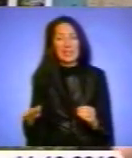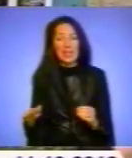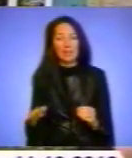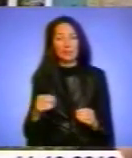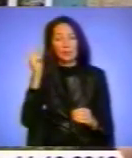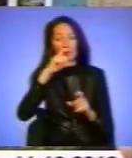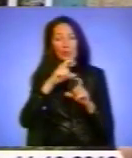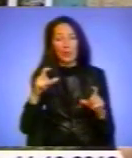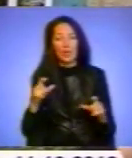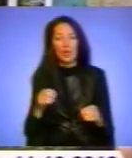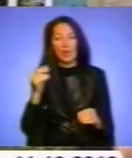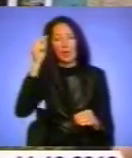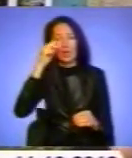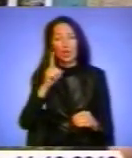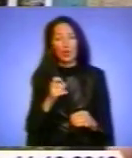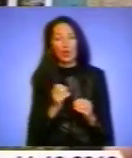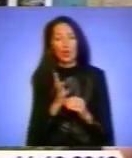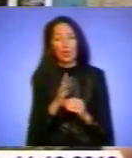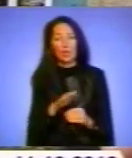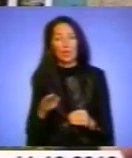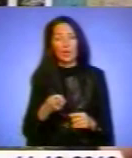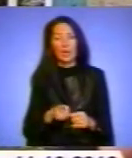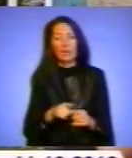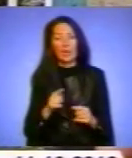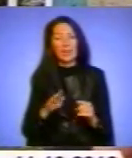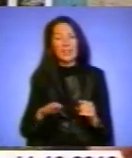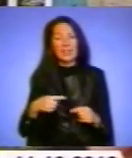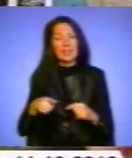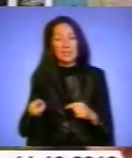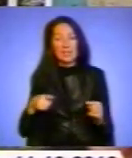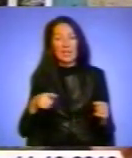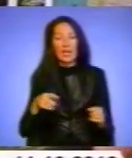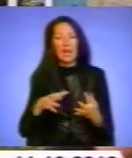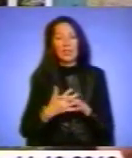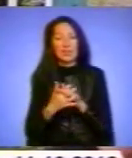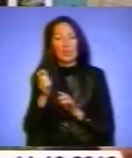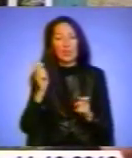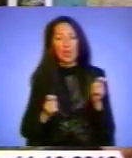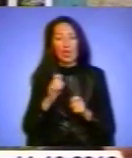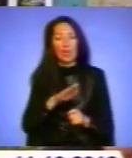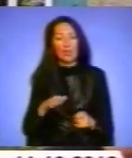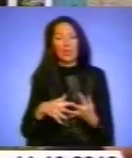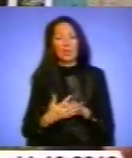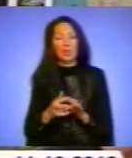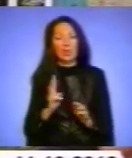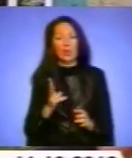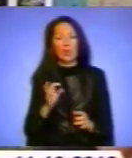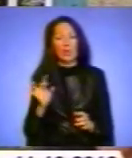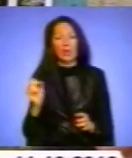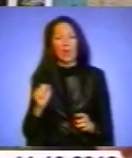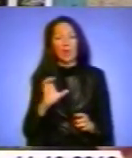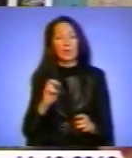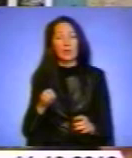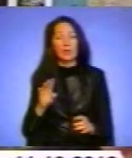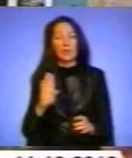школі навчаються 114 дітей, але це діти з різних сіл. До нас доїжджають діти з сіл Козинаставки, Садівки